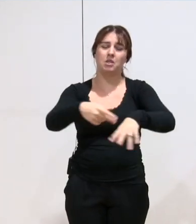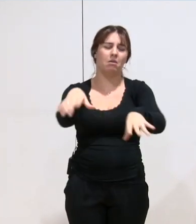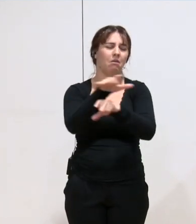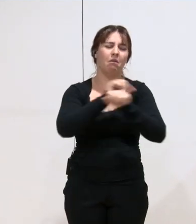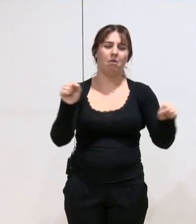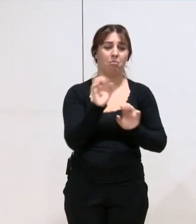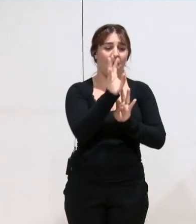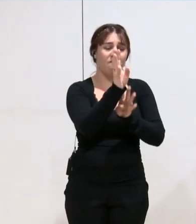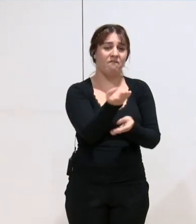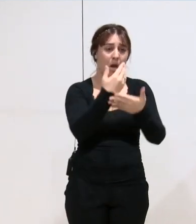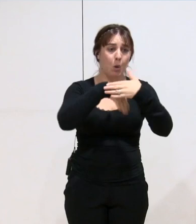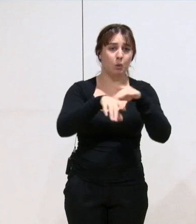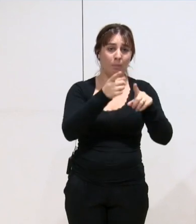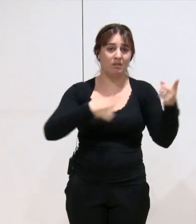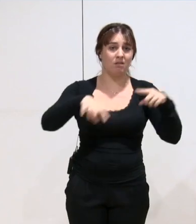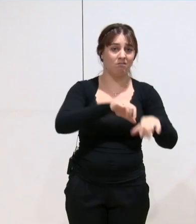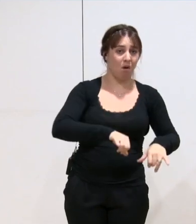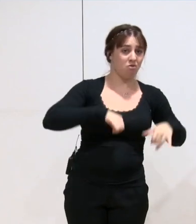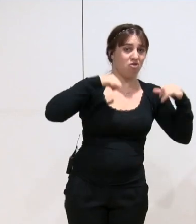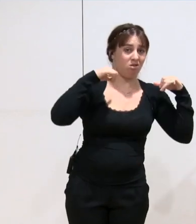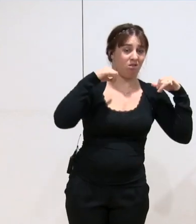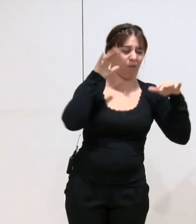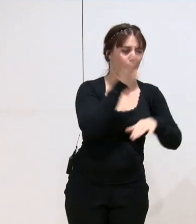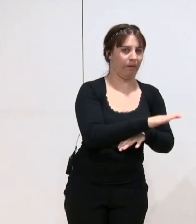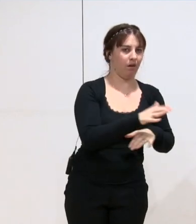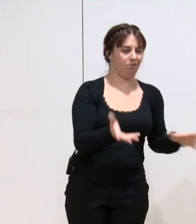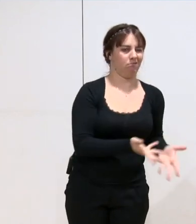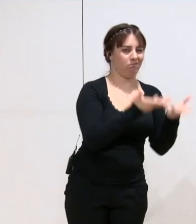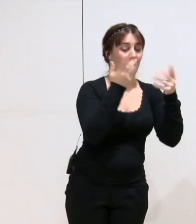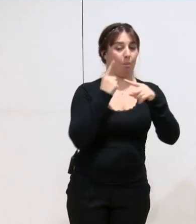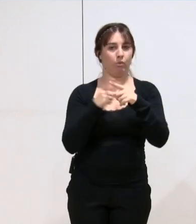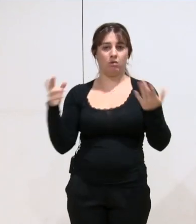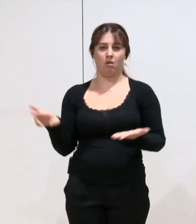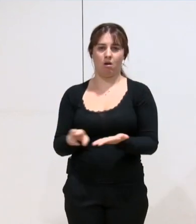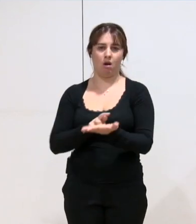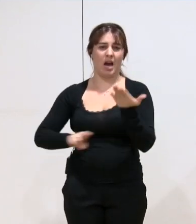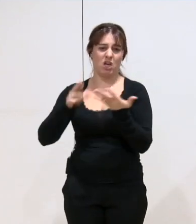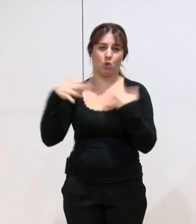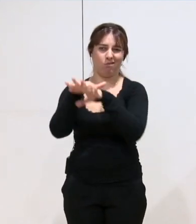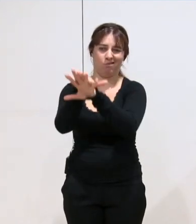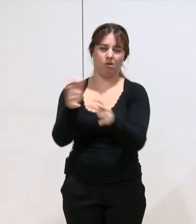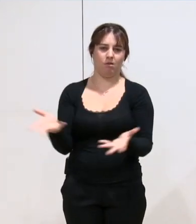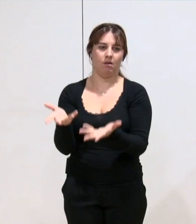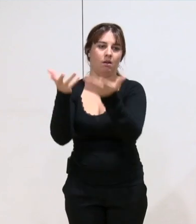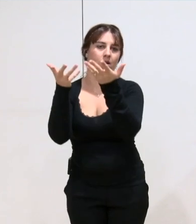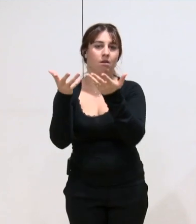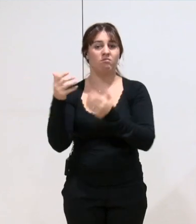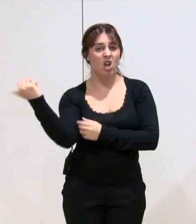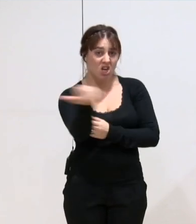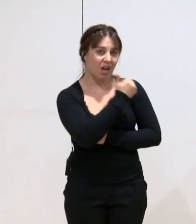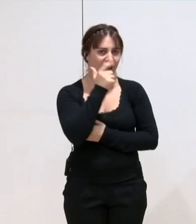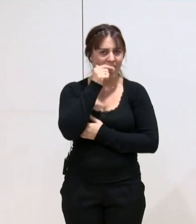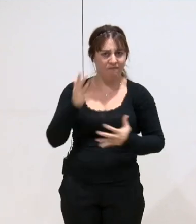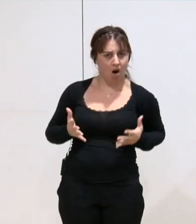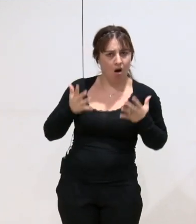sur piste pour la jeunesse et la région. Avec l'aide de toutes les bonnes volontés, ce bâtiment